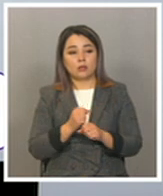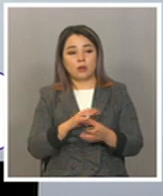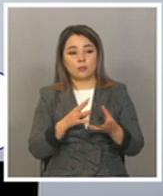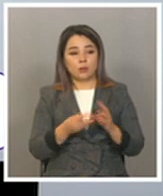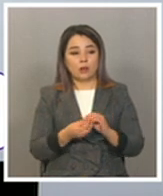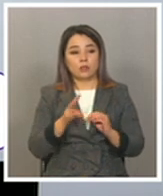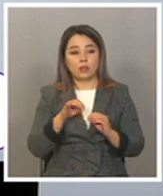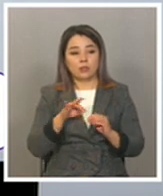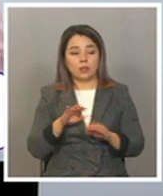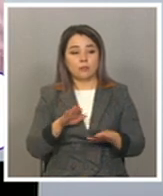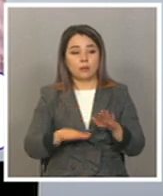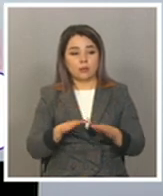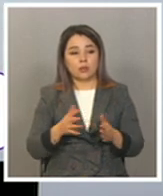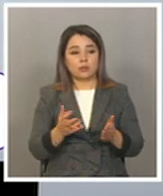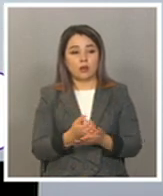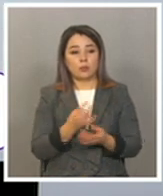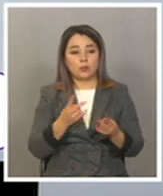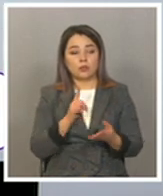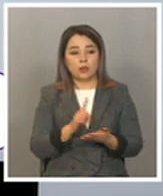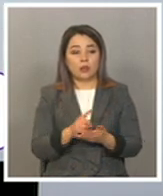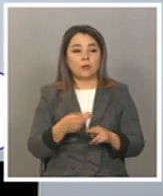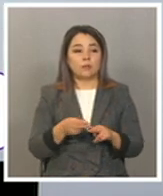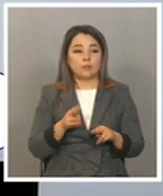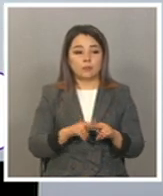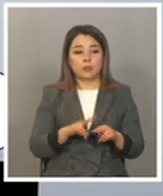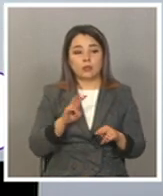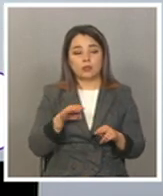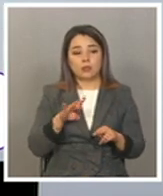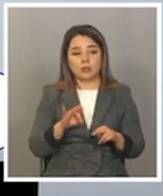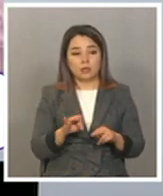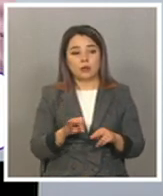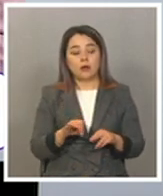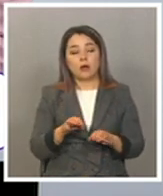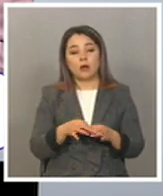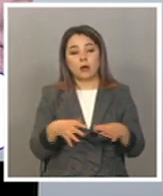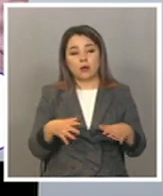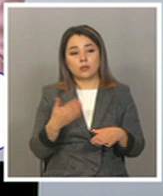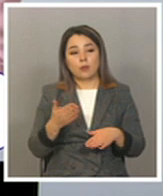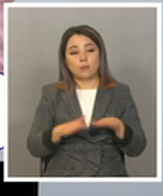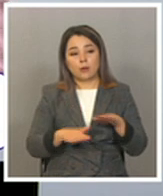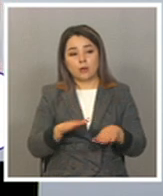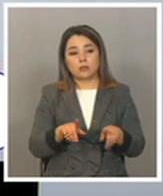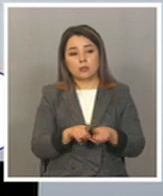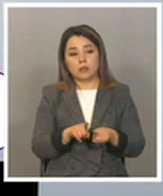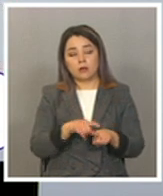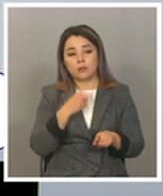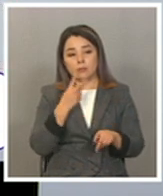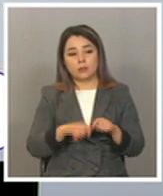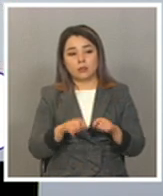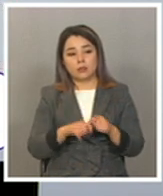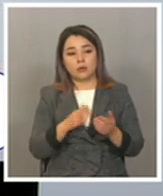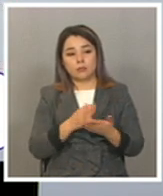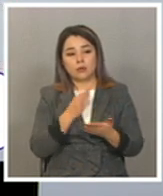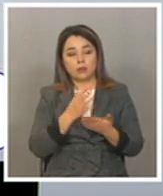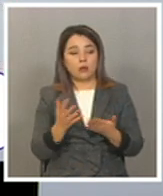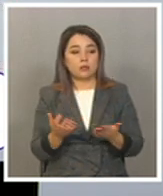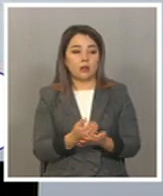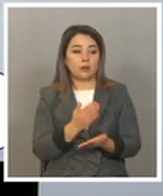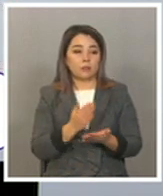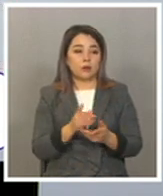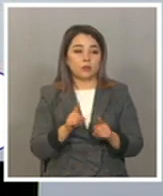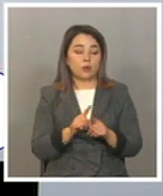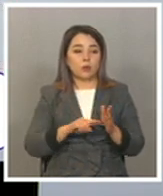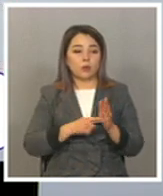натрийдің массасын табамыз. Ол үшін натрийдің атомдық массасын, яғни салыстырмалы атомдық массасын табылған зат мөлшеріне